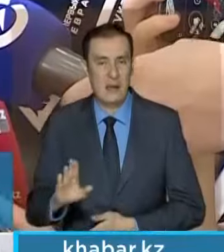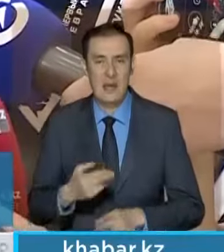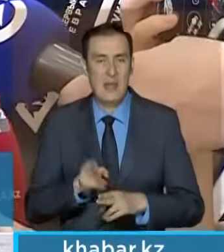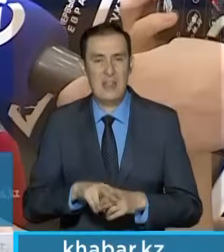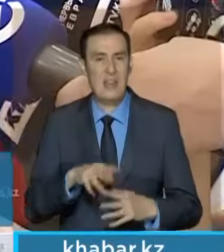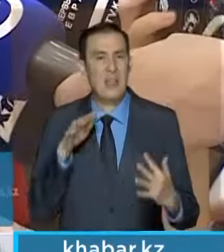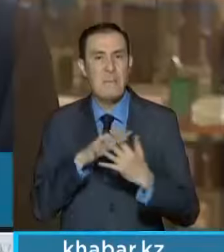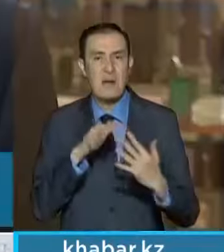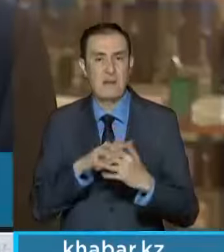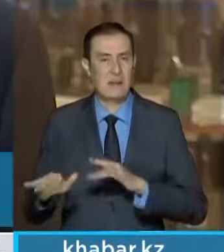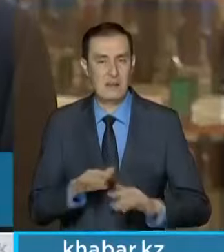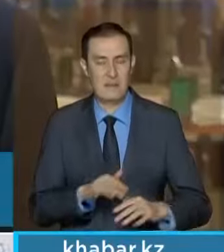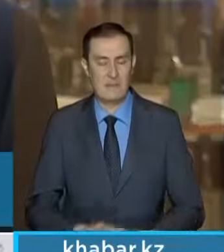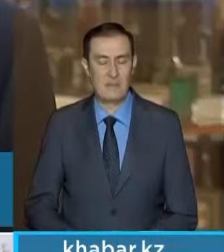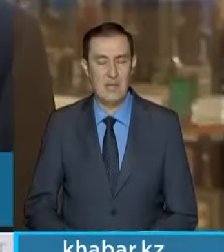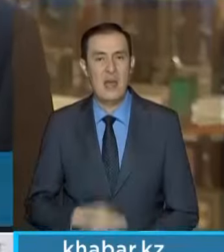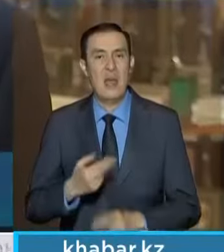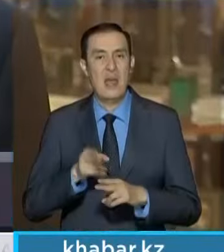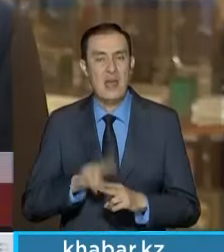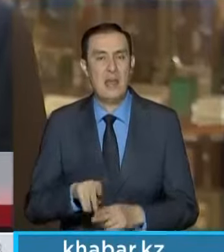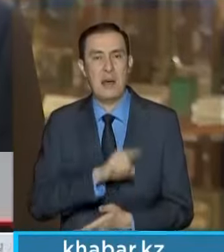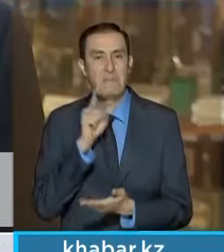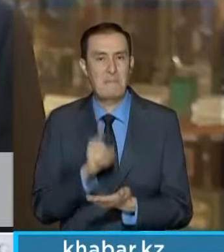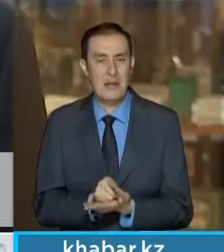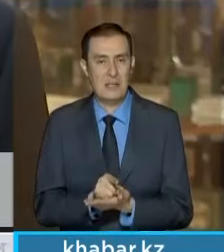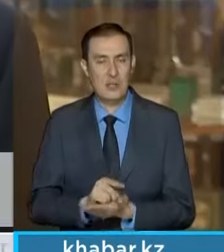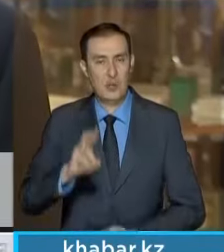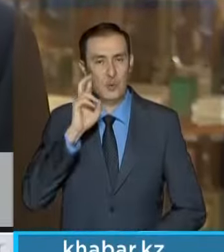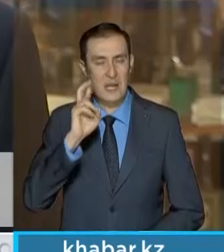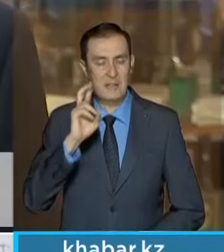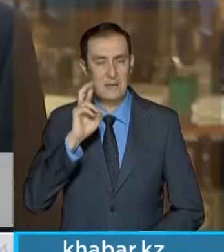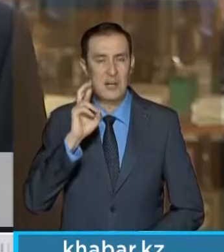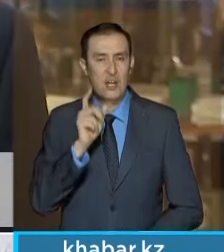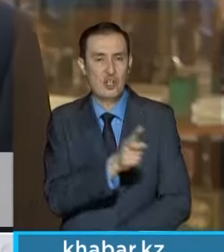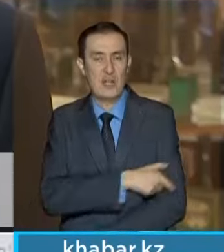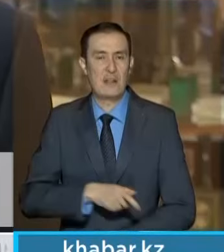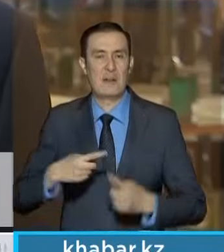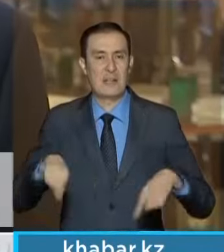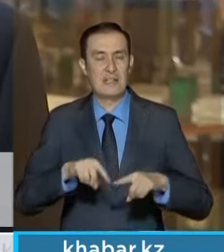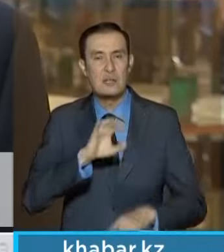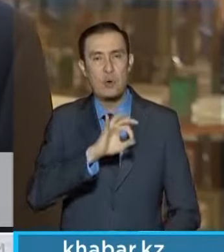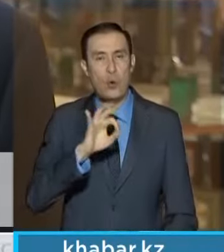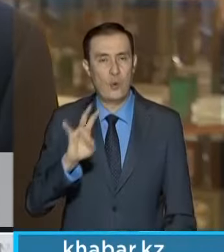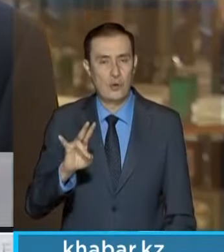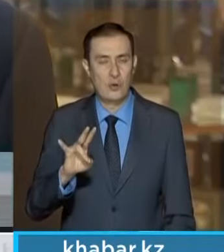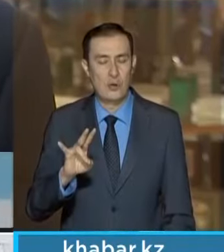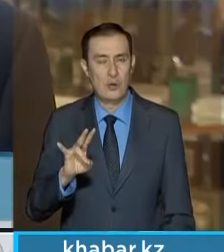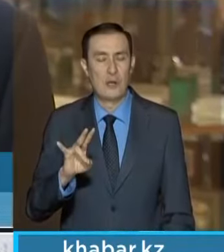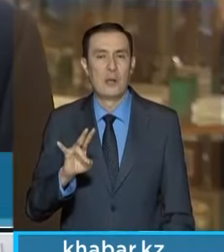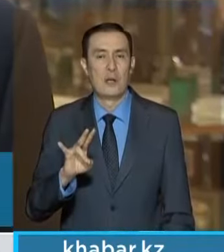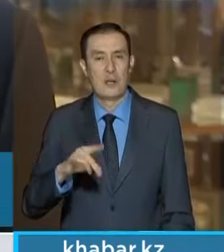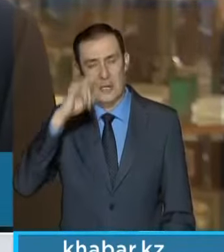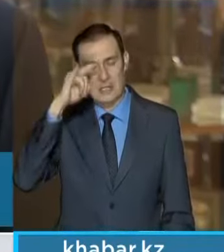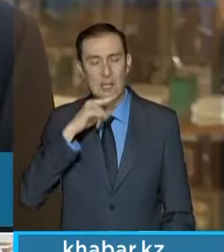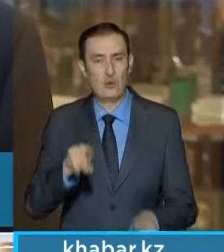не боевые действия. В первую очередь это обязанность государств, членов Организации Объединенных Наций, как нам известно, и